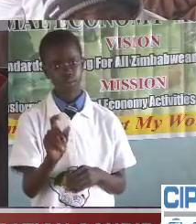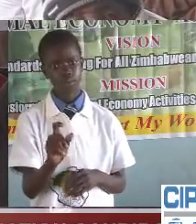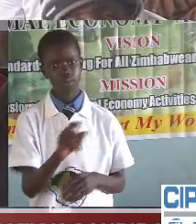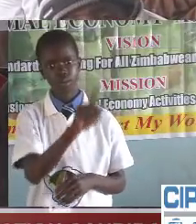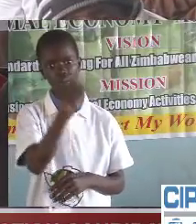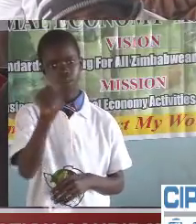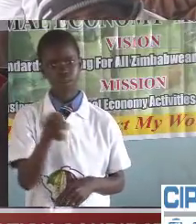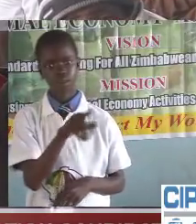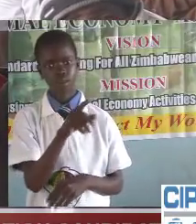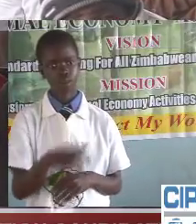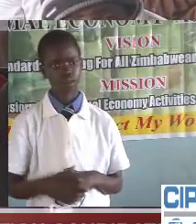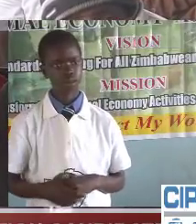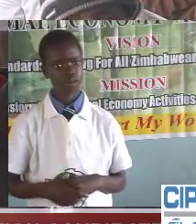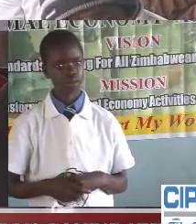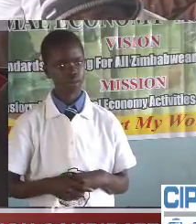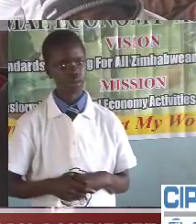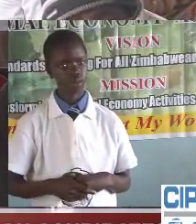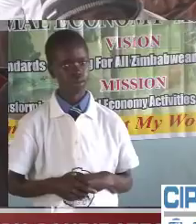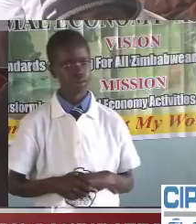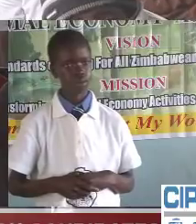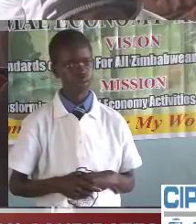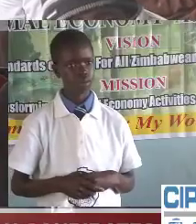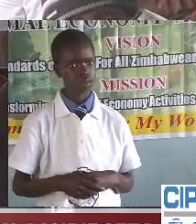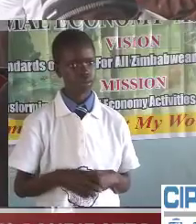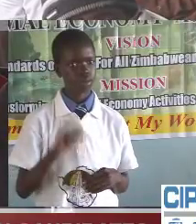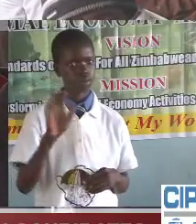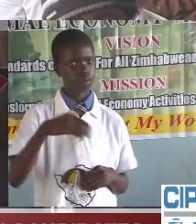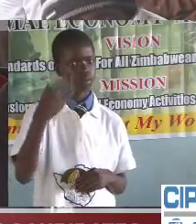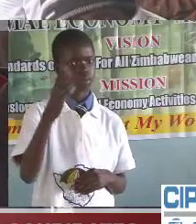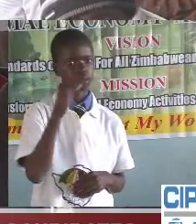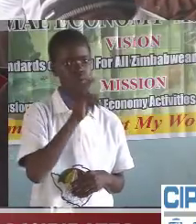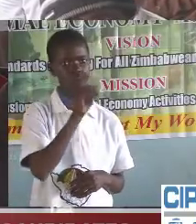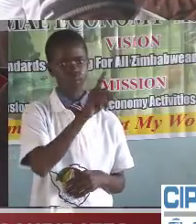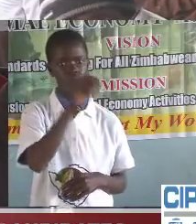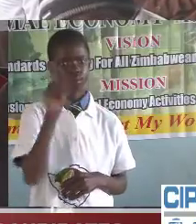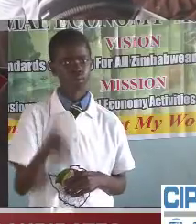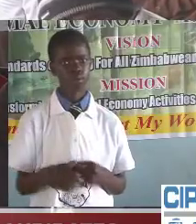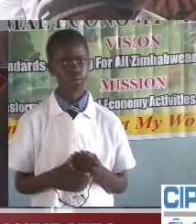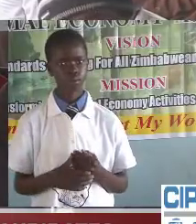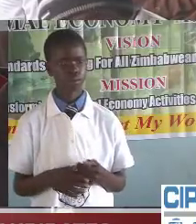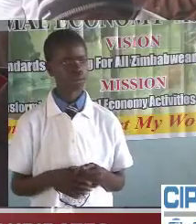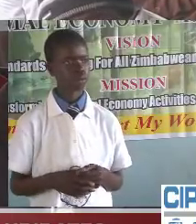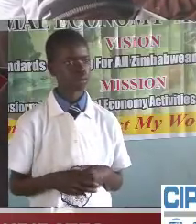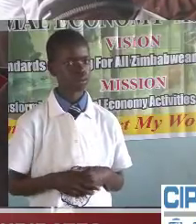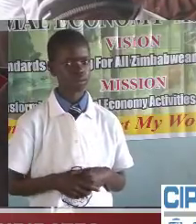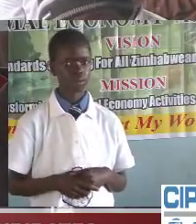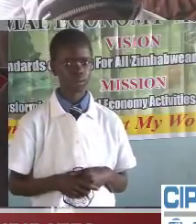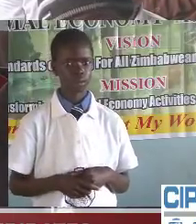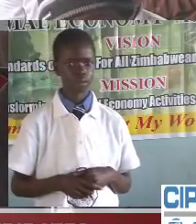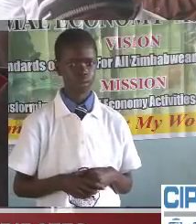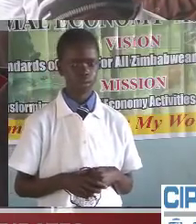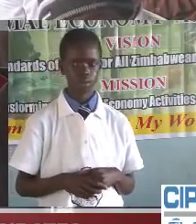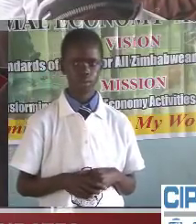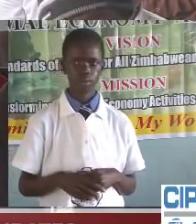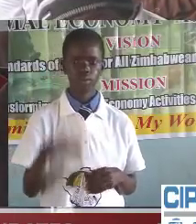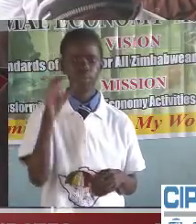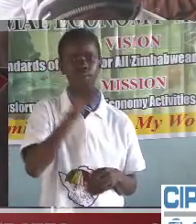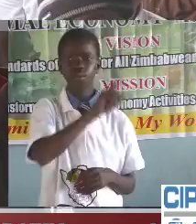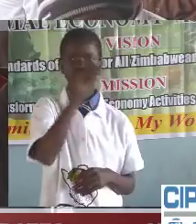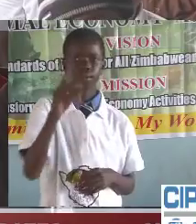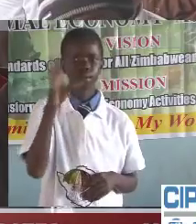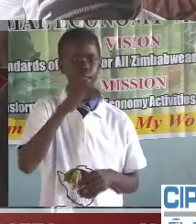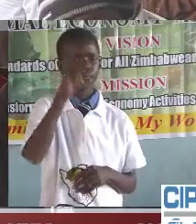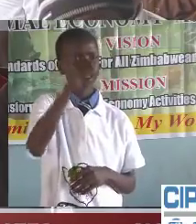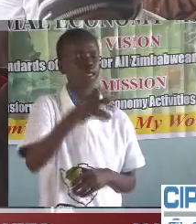ekutiwo tidevhelopewo akamira sei? Uyezve mumwe mubvunzo wauya ukati hongu mvura iri kunzi iri kunetsa ende hanzi imimi